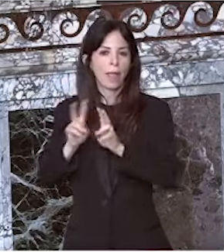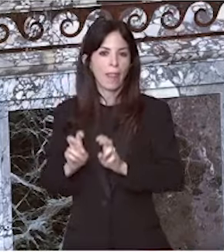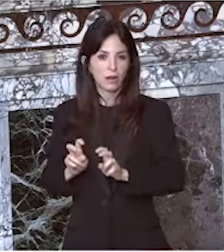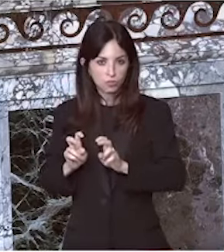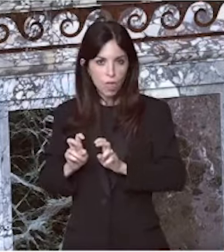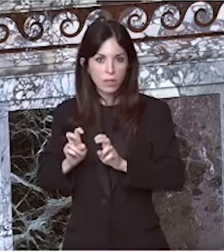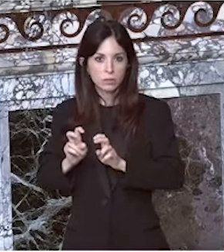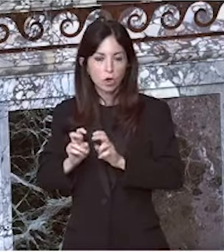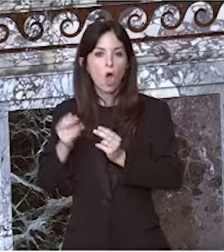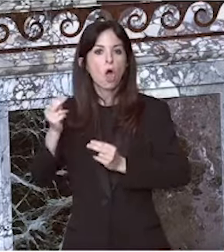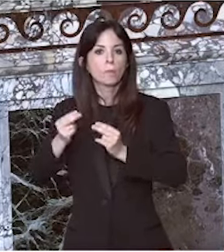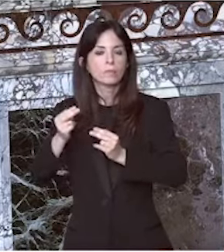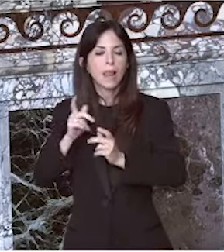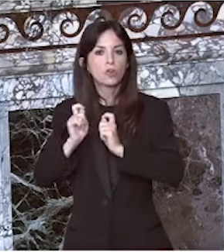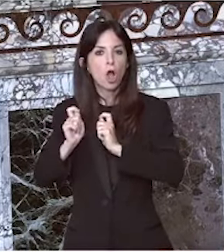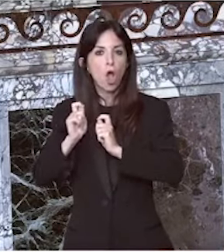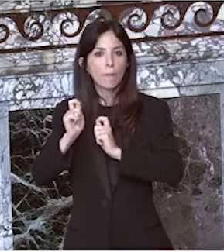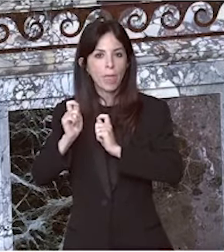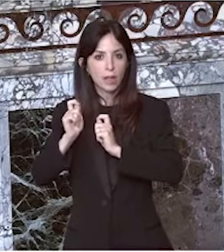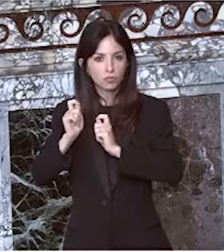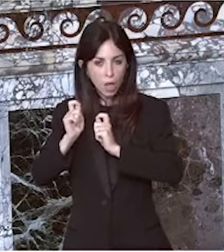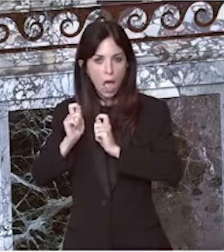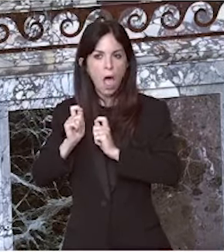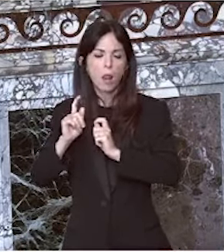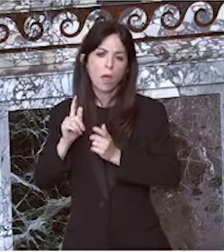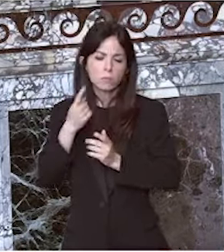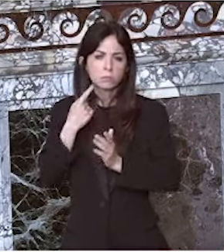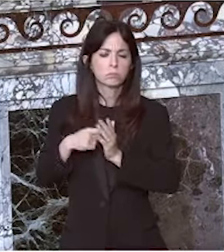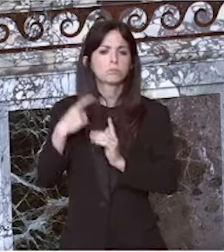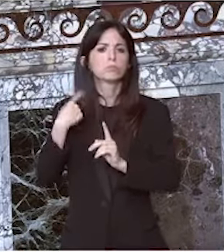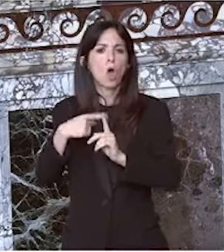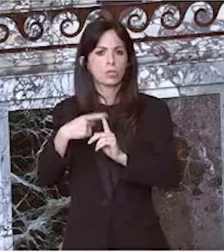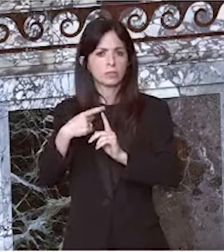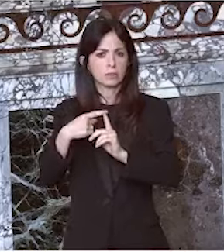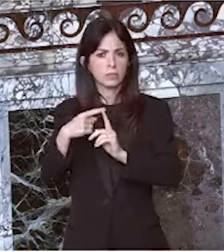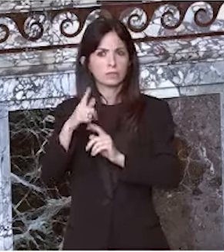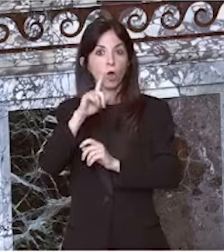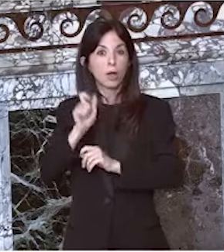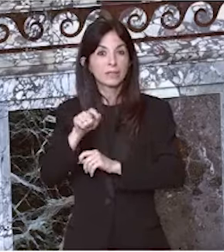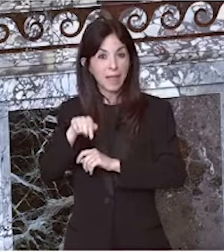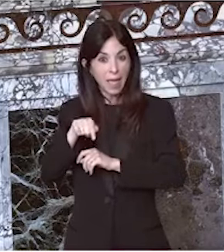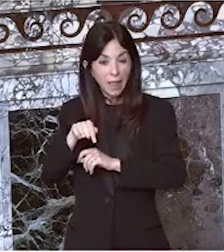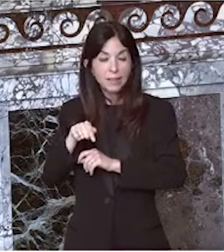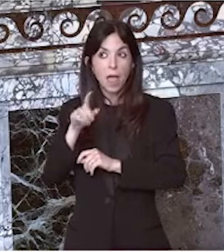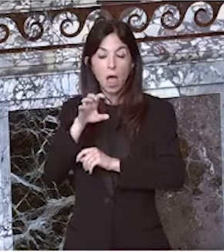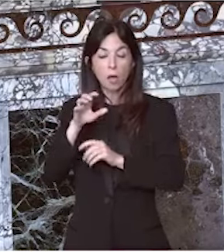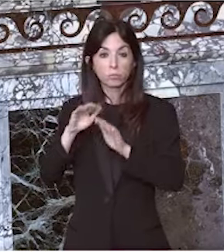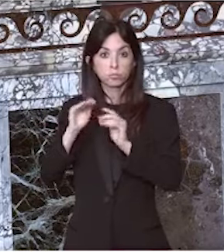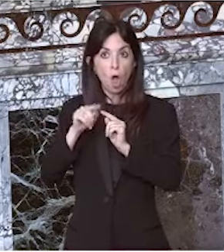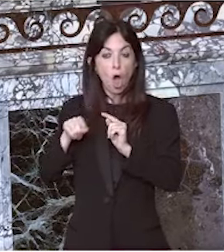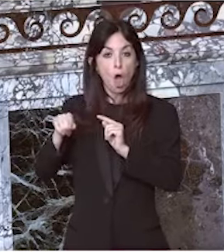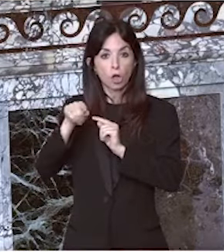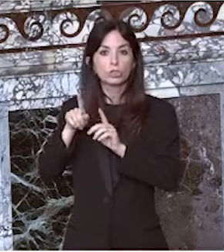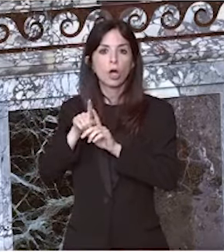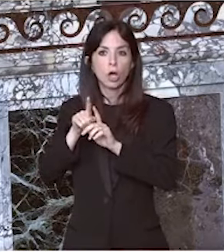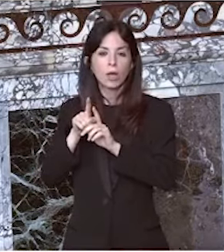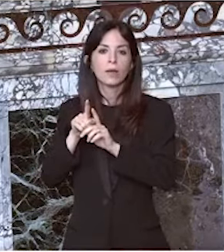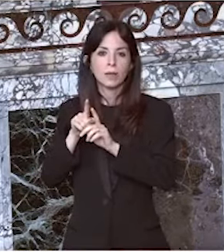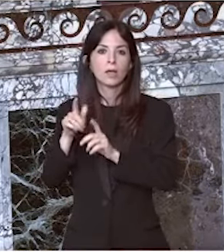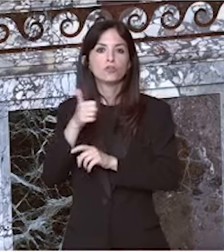tornato rapidamente positivo. Il nostro Paese è oggi creditore netto nei confronti del resto del mondo per